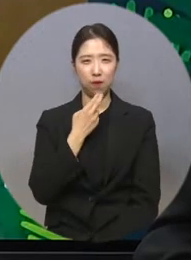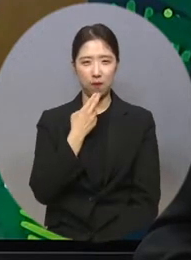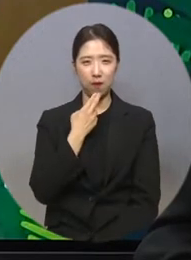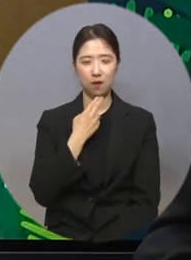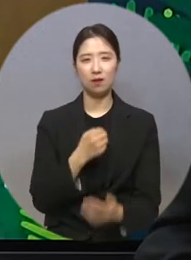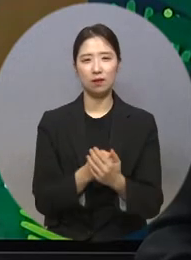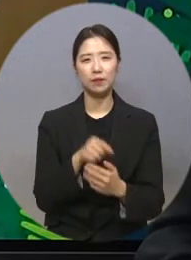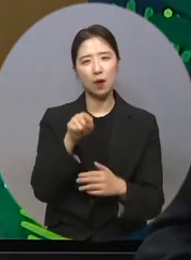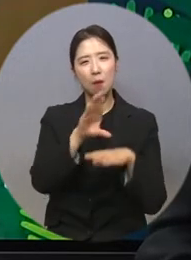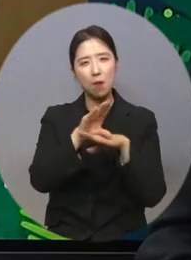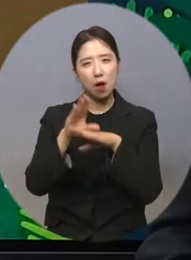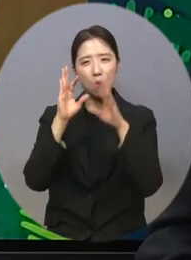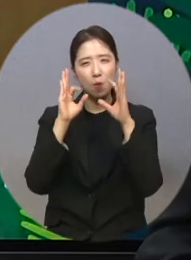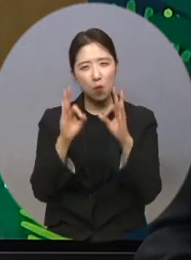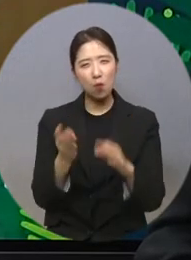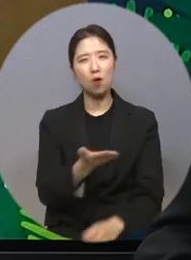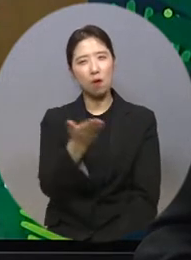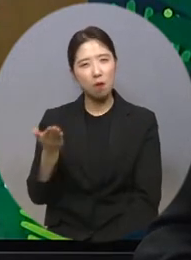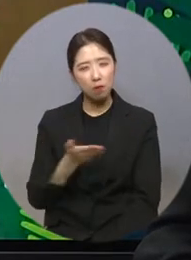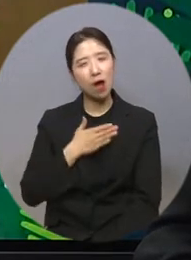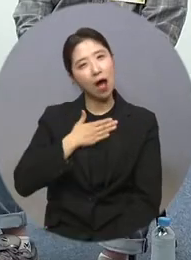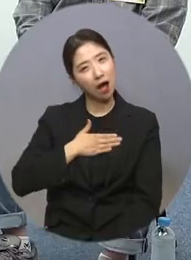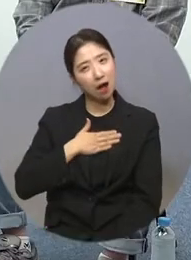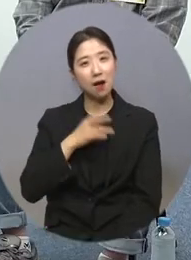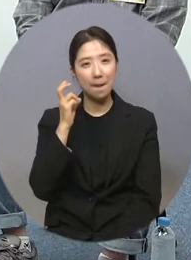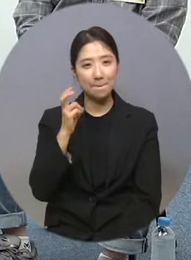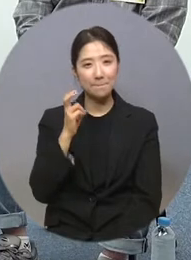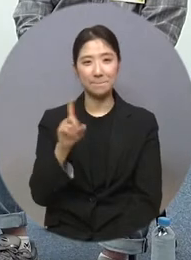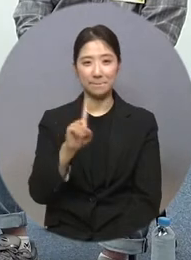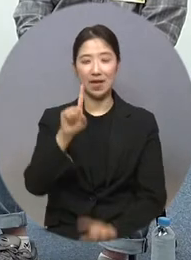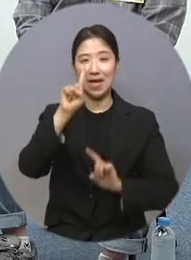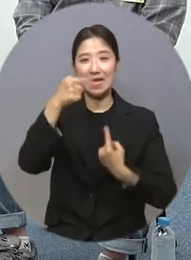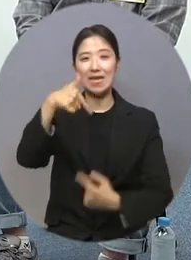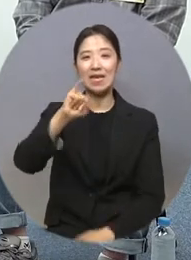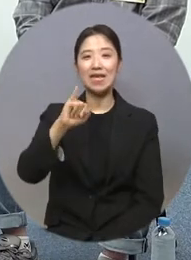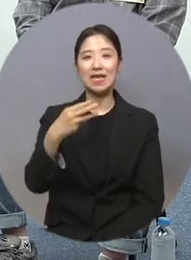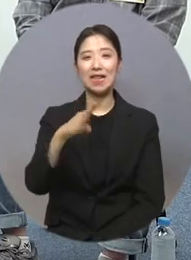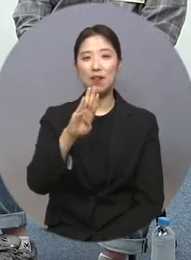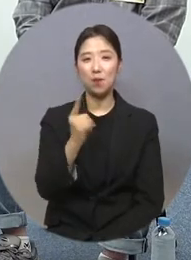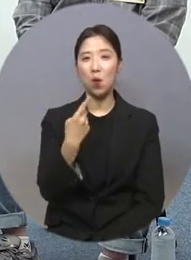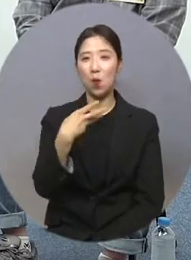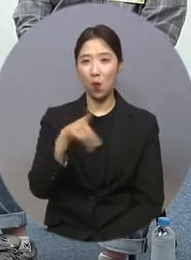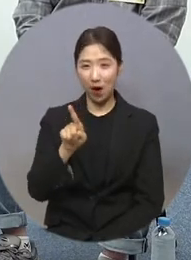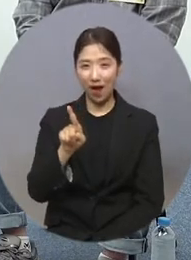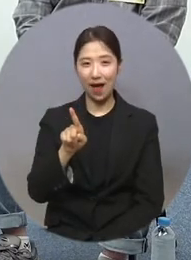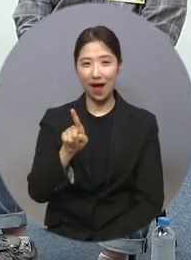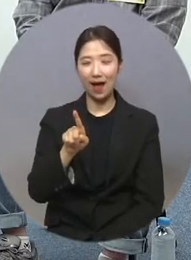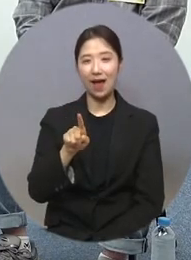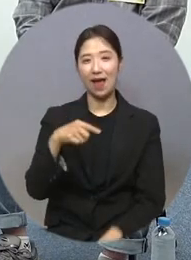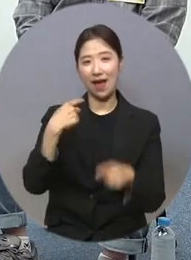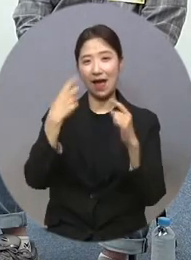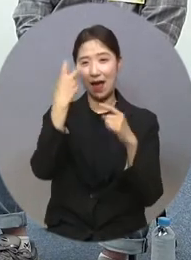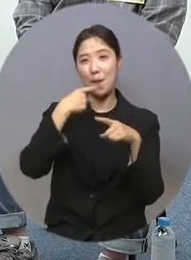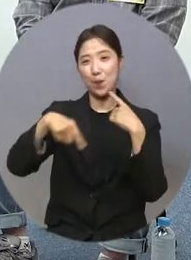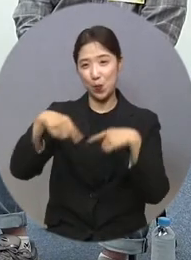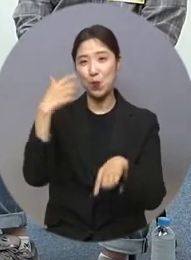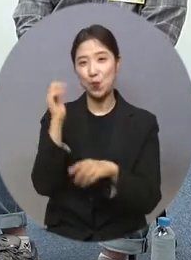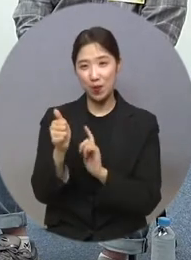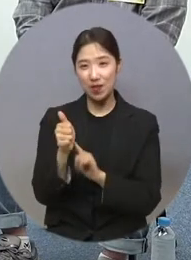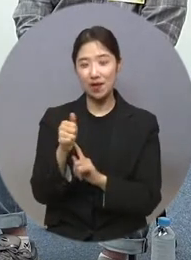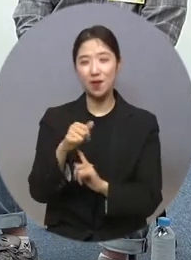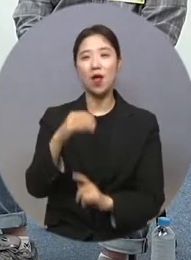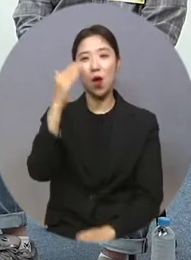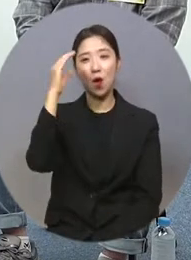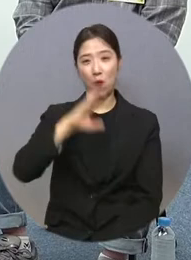이 방송을 보고 계신 분들도 아실 수 있는데 이길보라 감독님, 지금 코다코리아 대표님이시죠? 이길보라 감독님이